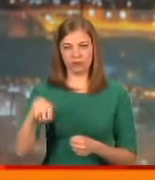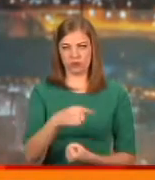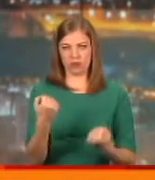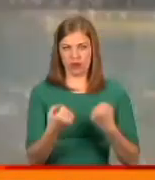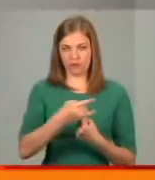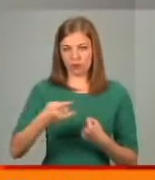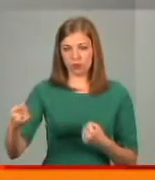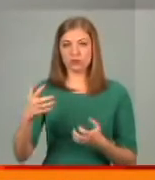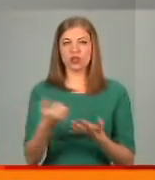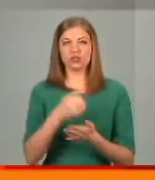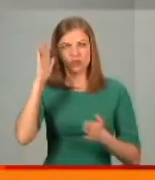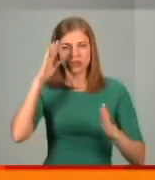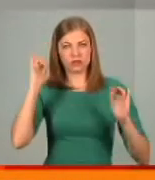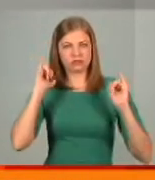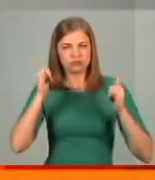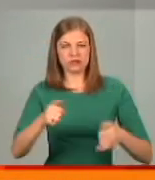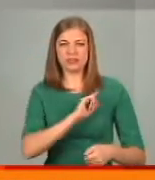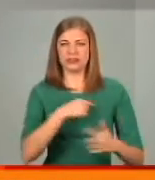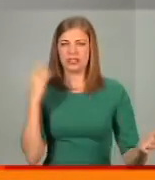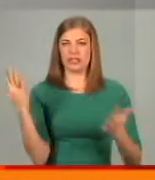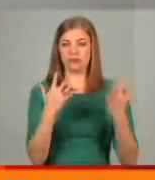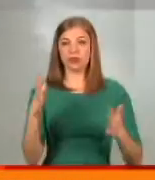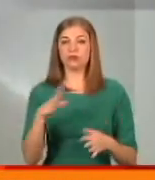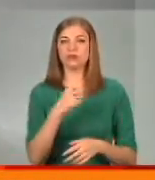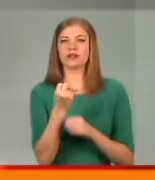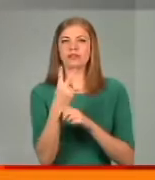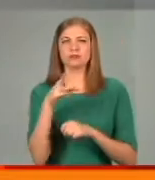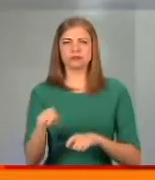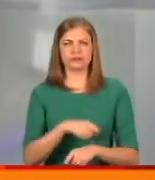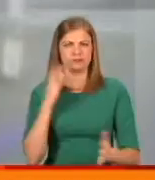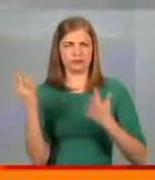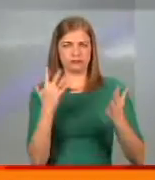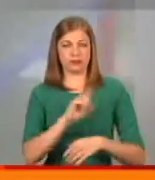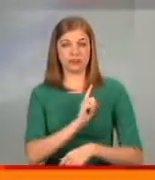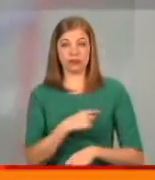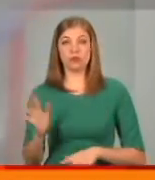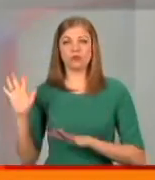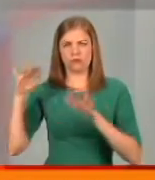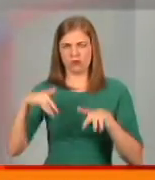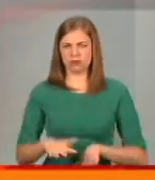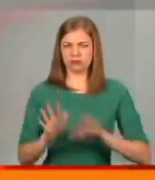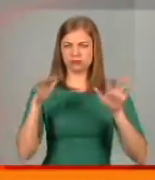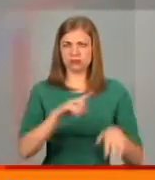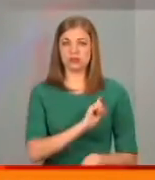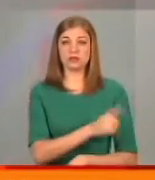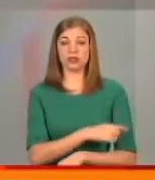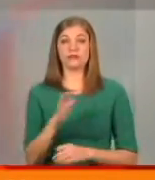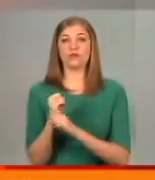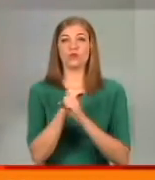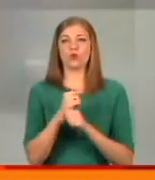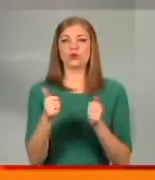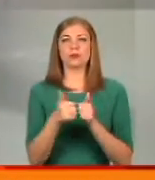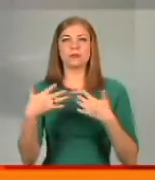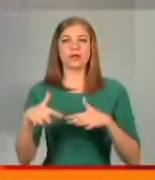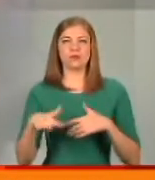автомобілі. Через зливу та сильний вітер, пориви якого сягали 12 метрів на секунду, море вийшло з берегів. У курортному